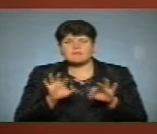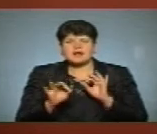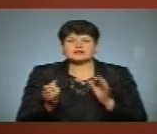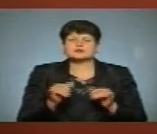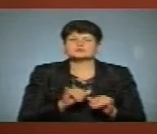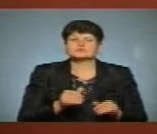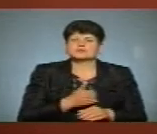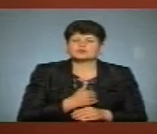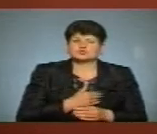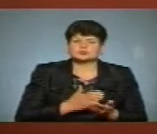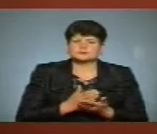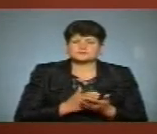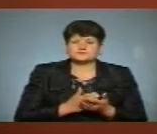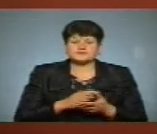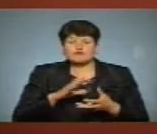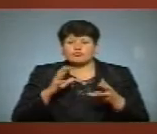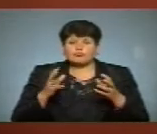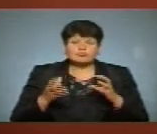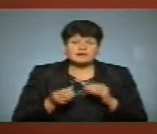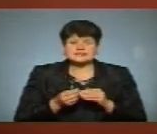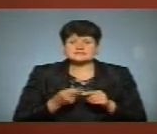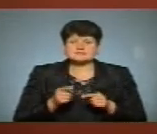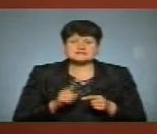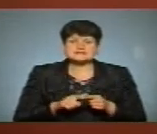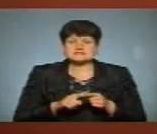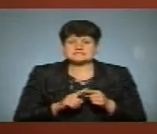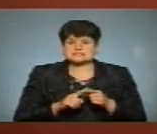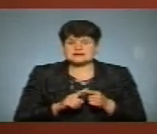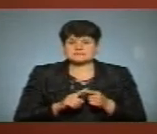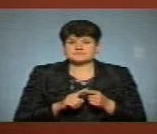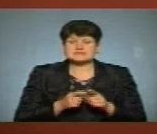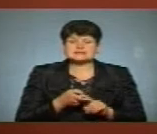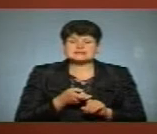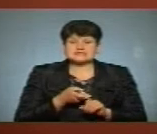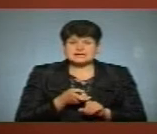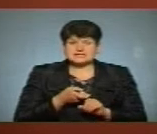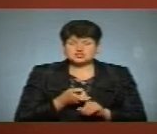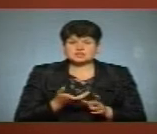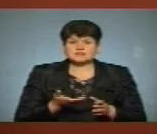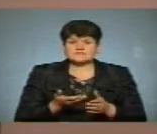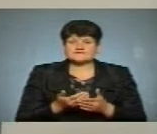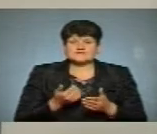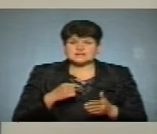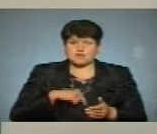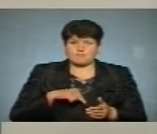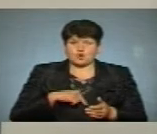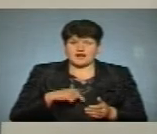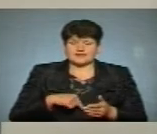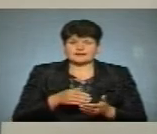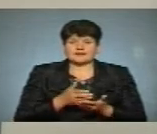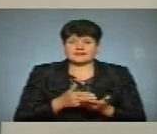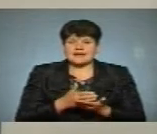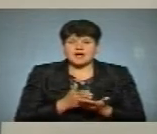в яких військах він хоче служити? Ну, в принципі, це залежить все від моральних